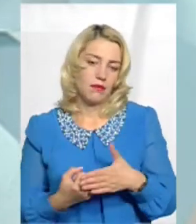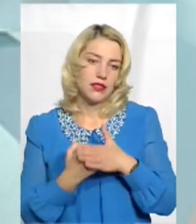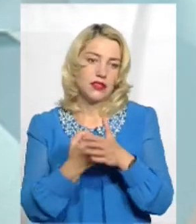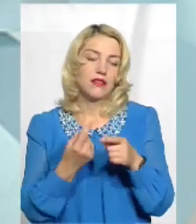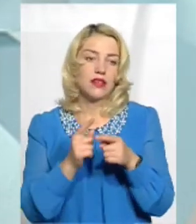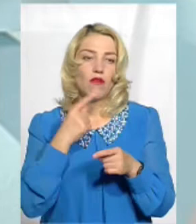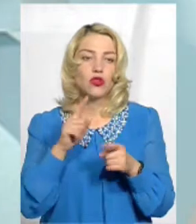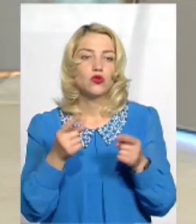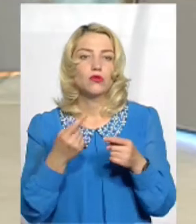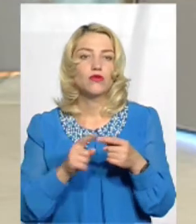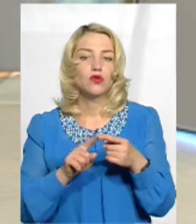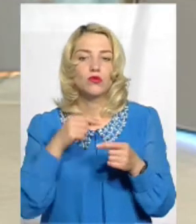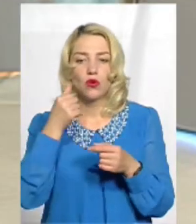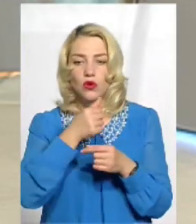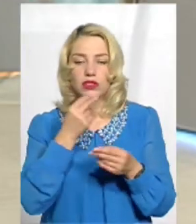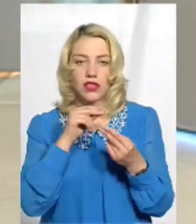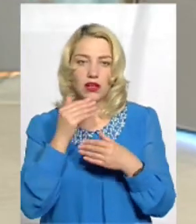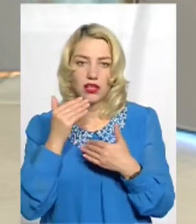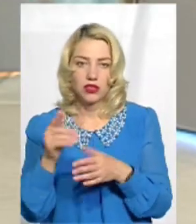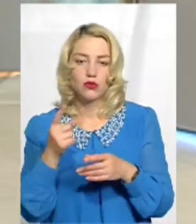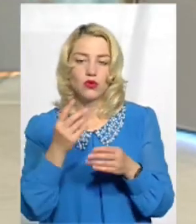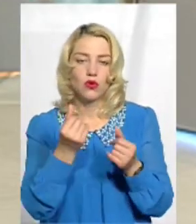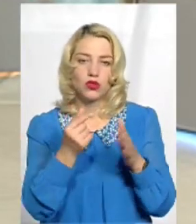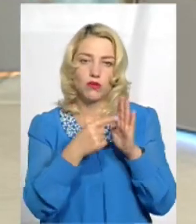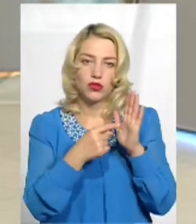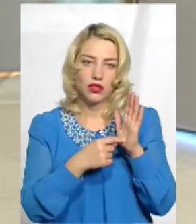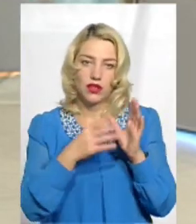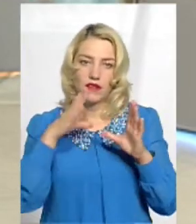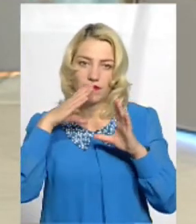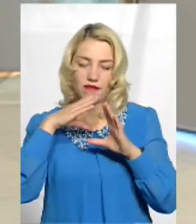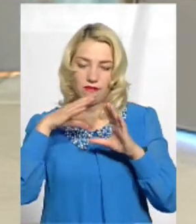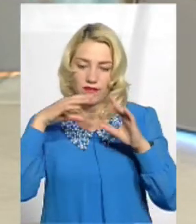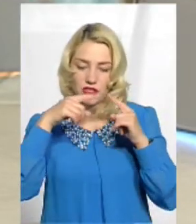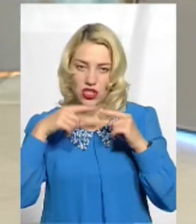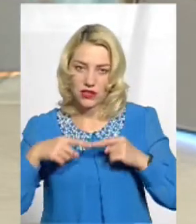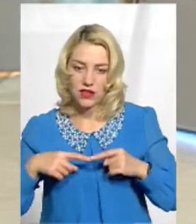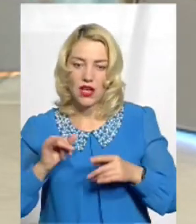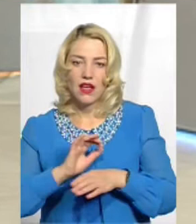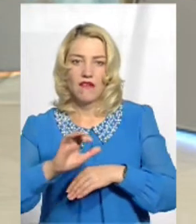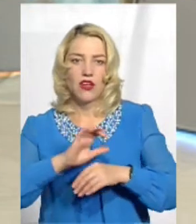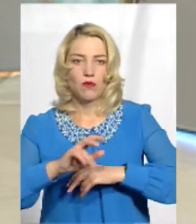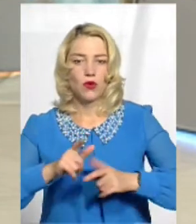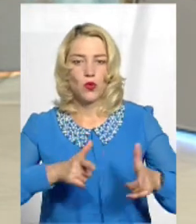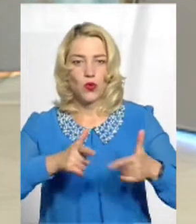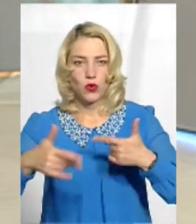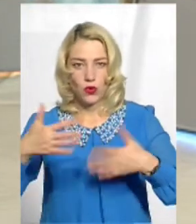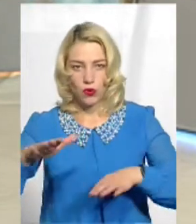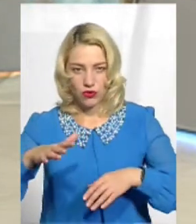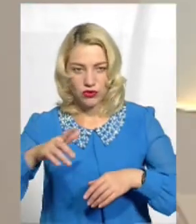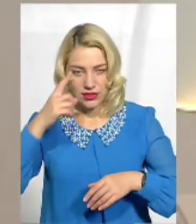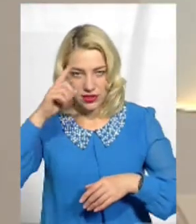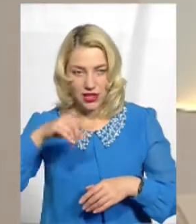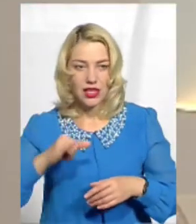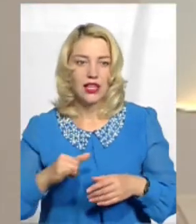говорити. Чому в цьому році краще? Гроші поділили вчасно. Виробники вже, скажімо, були готові поставляти, ну